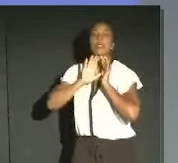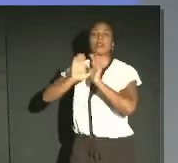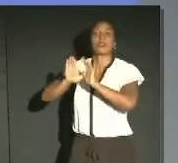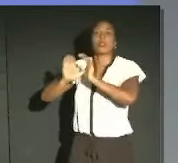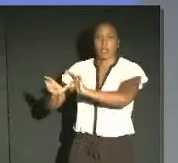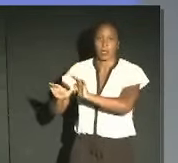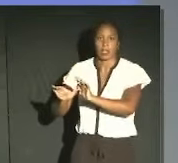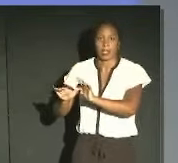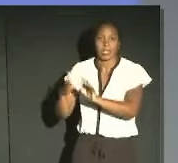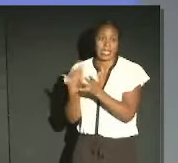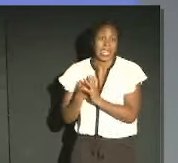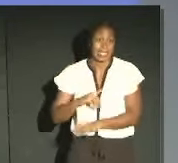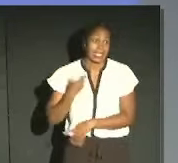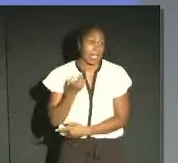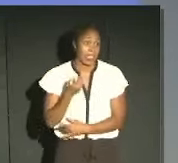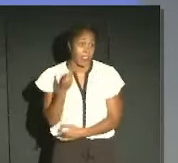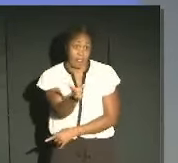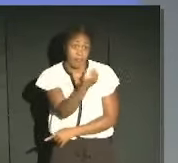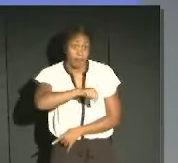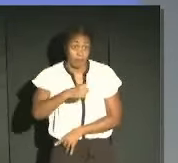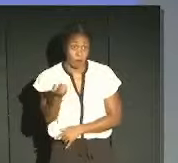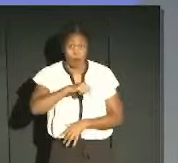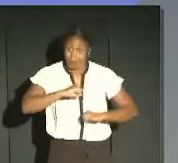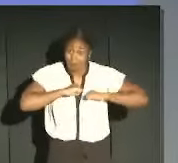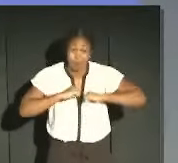dépend uniquement de votre